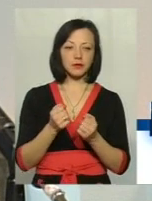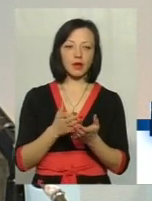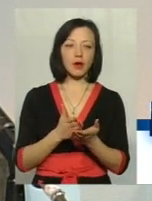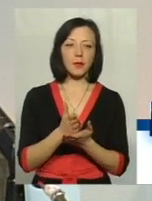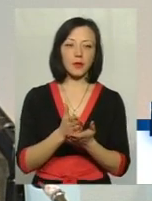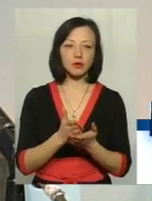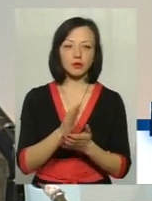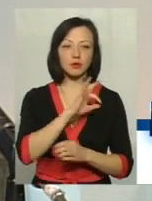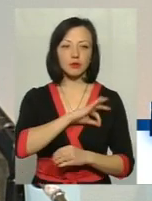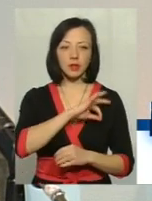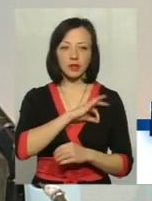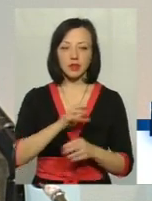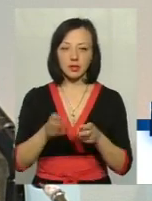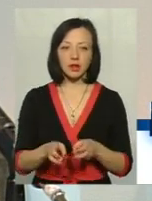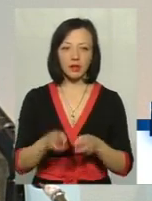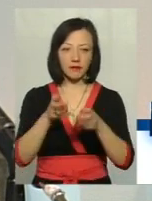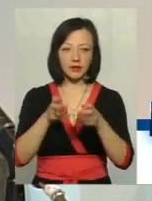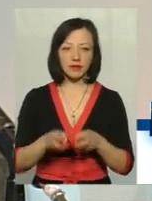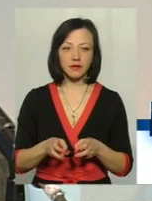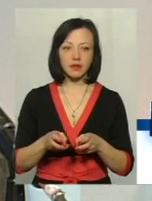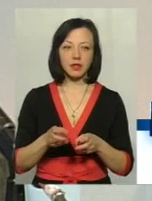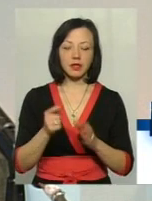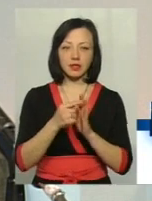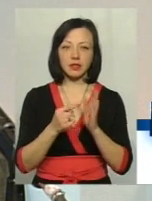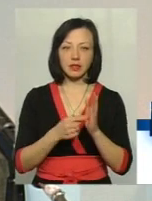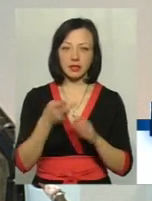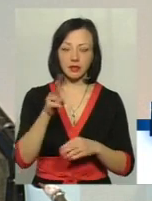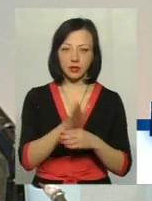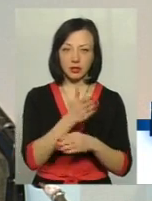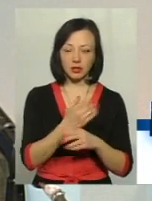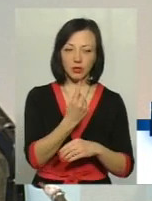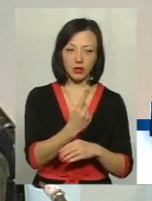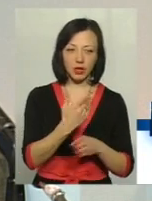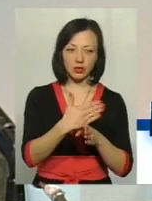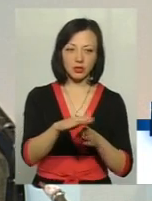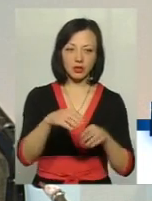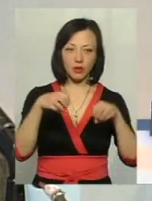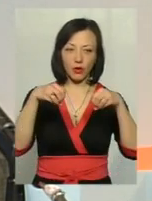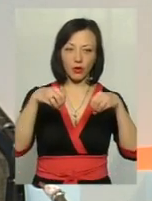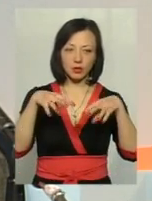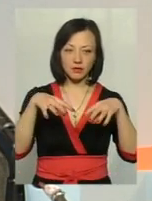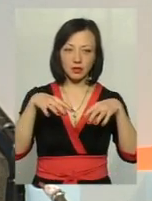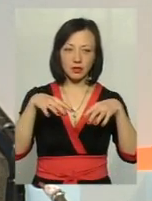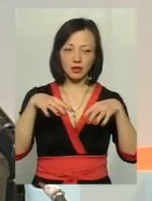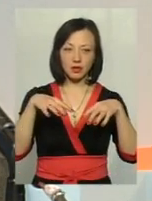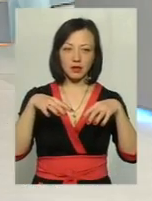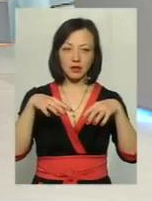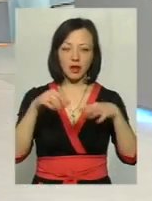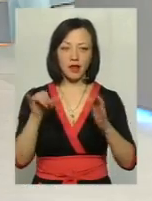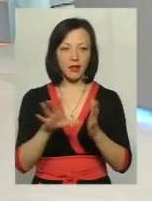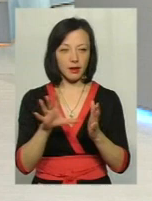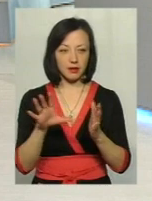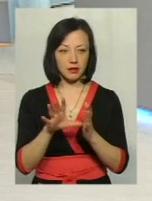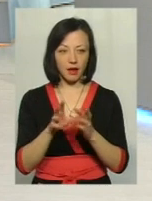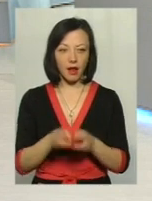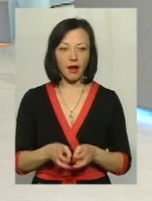Послуги з експлуатації ліфтів. Це вона ділиться на дві частини. Одна частина освітлення, тобто електроенергія для